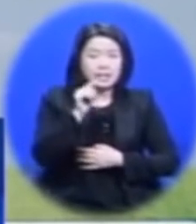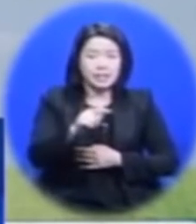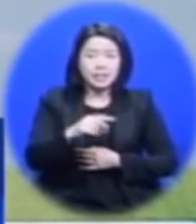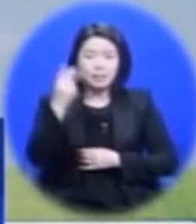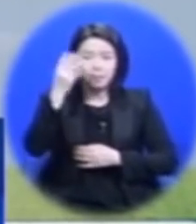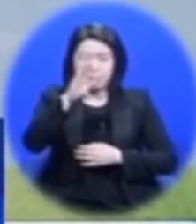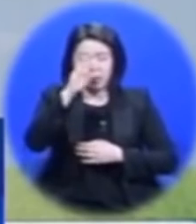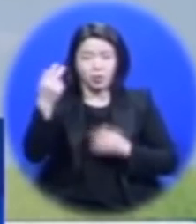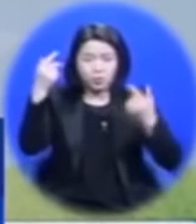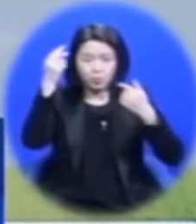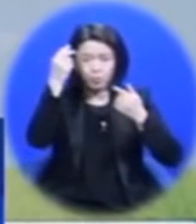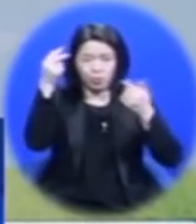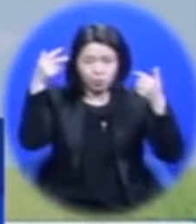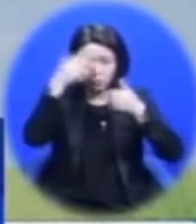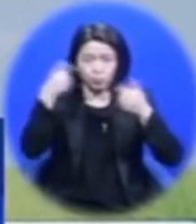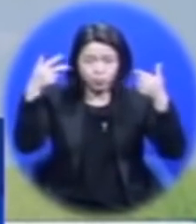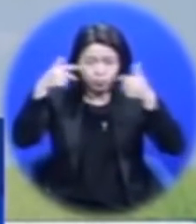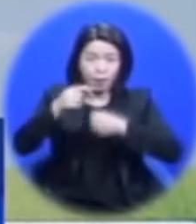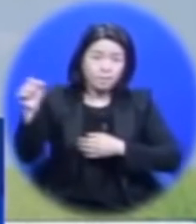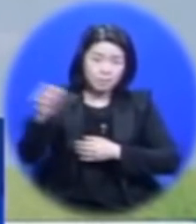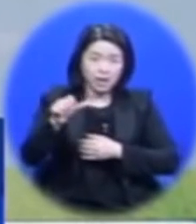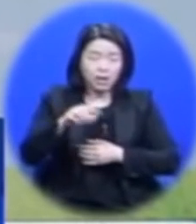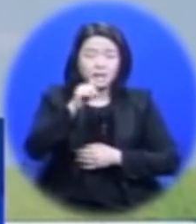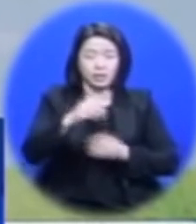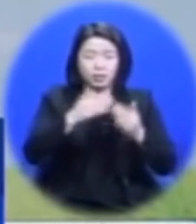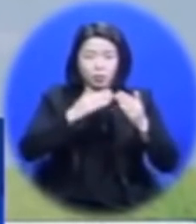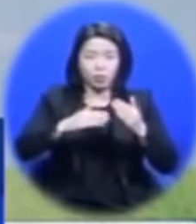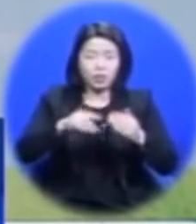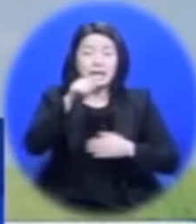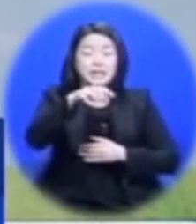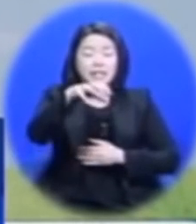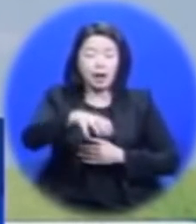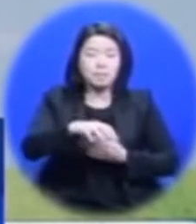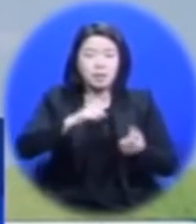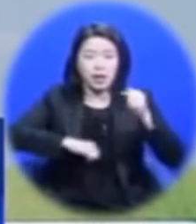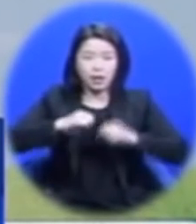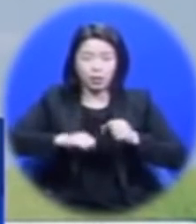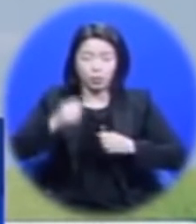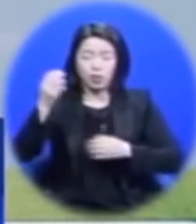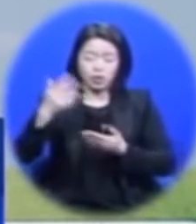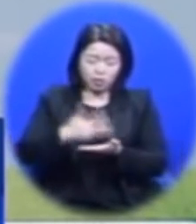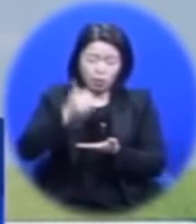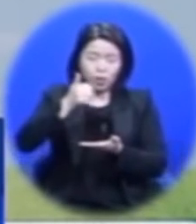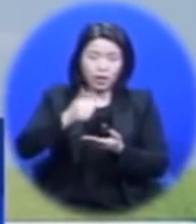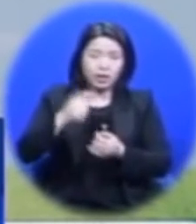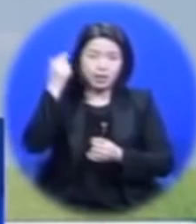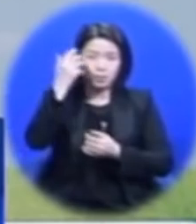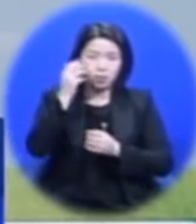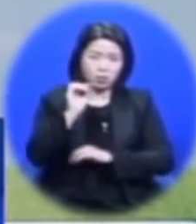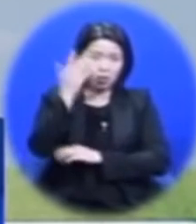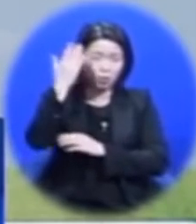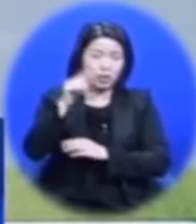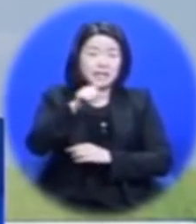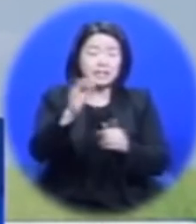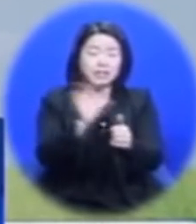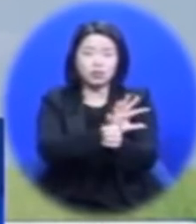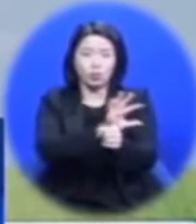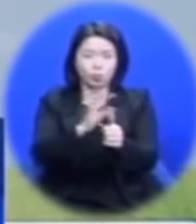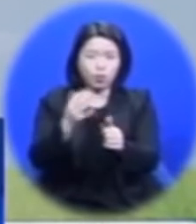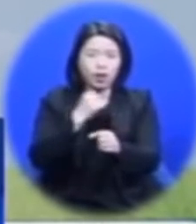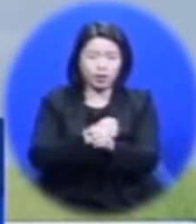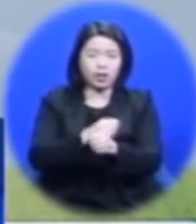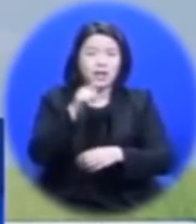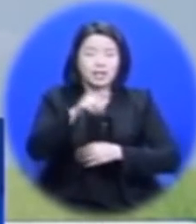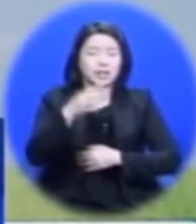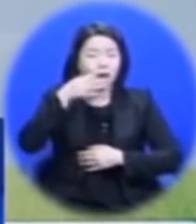치유가 급속할 것이며 내 공의가 내 앞에 행하고 여호와의 영광이 내 뒤에 호위하리니 내가 부를